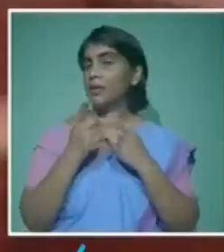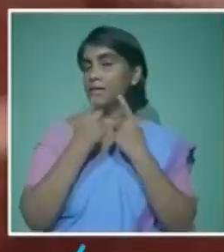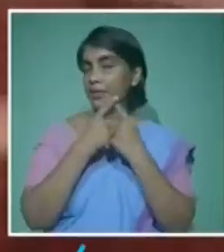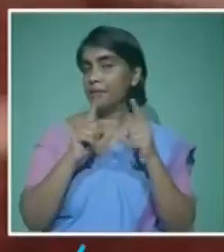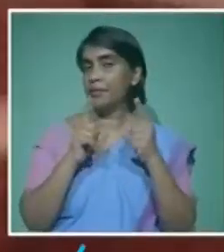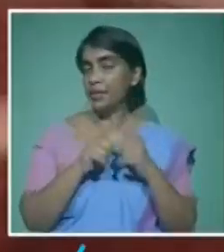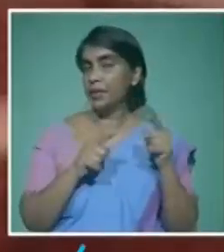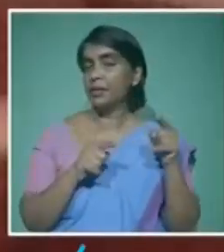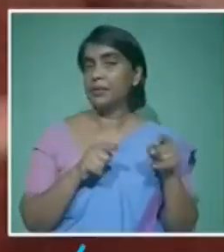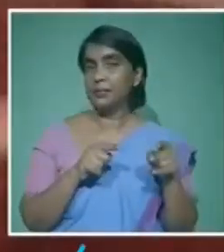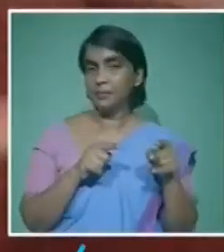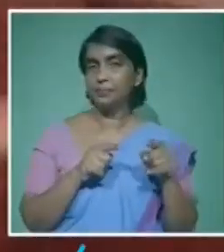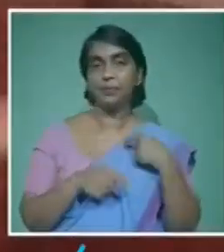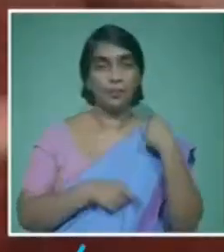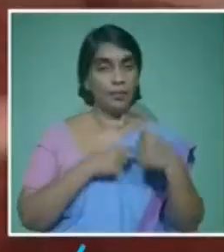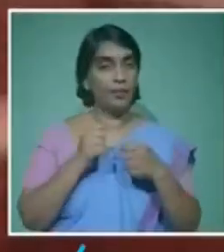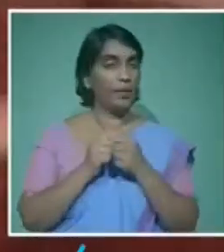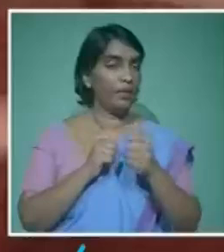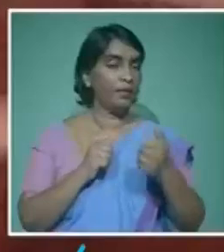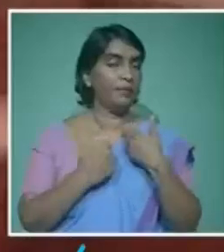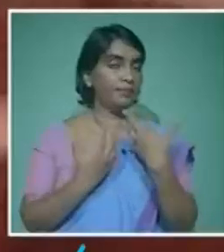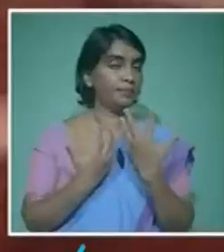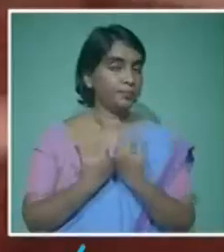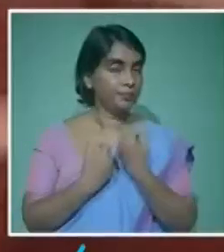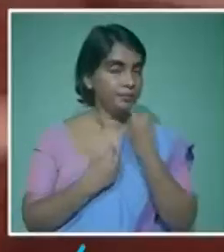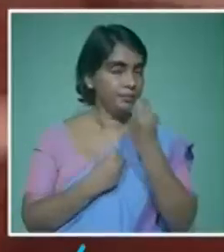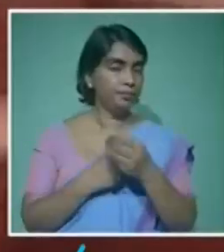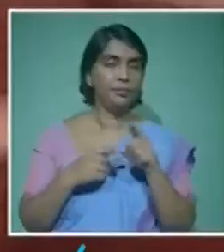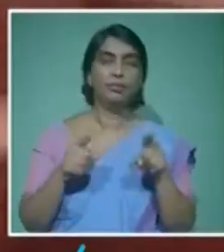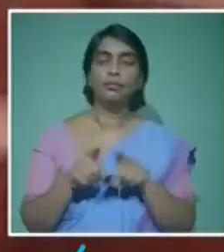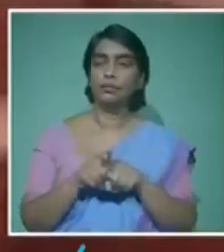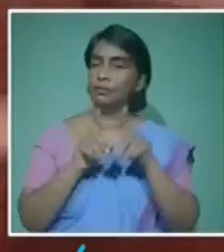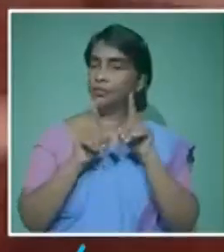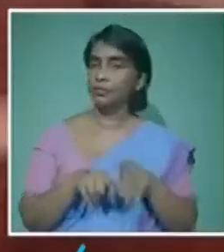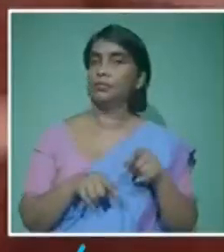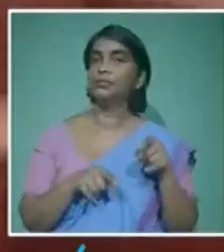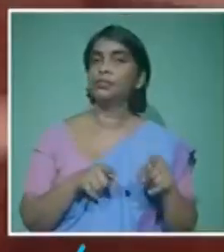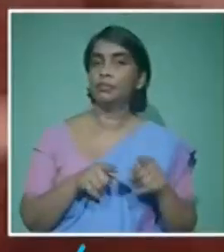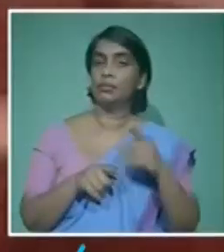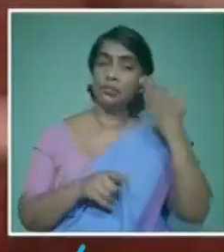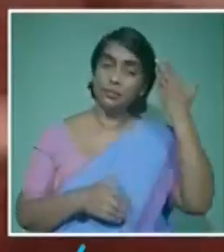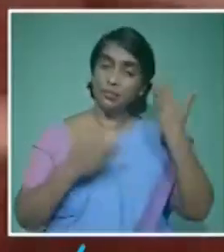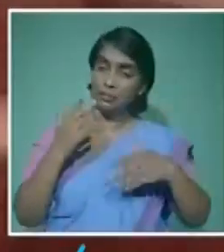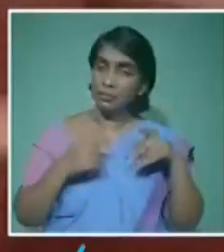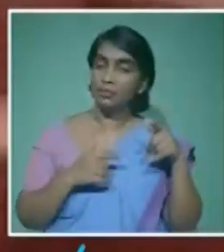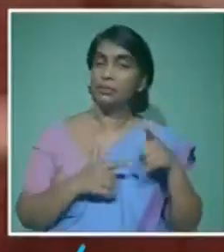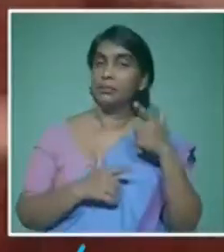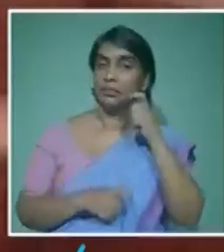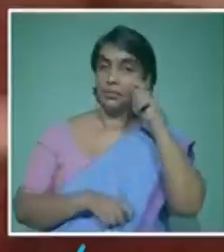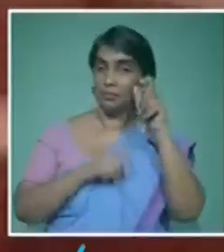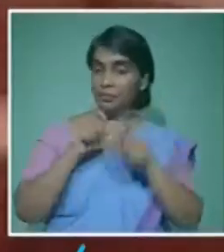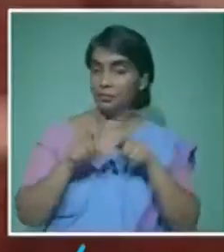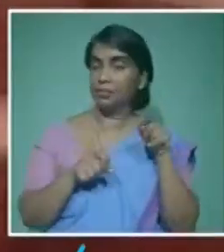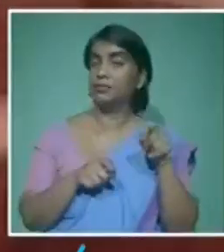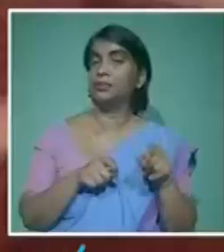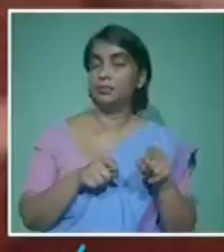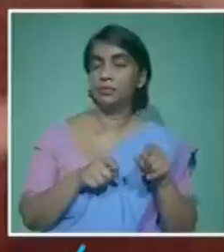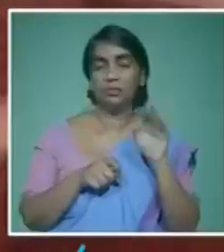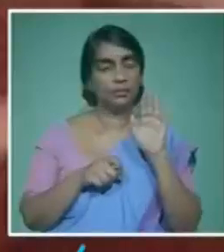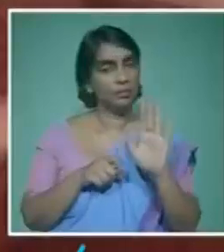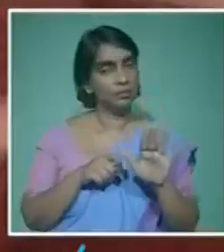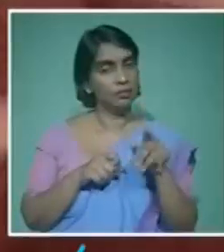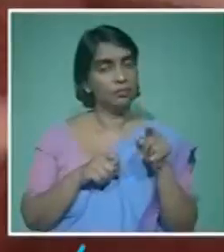அனர்த்தங்கள் காரணமாக உயிரிழக்கின்ற கடற்தொழிலாளர்களின் சட்ட ரீதியிலான உரிமையாளர்களுக்கு இழப்பீடுகள் வழங்கல்